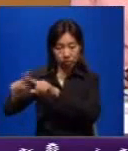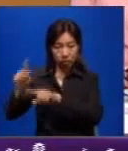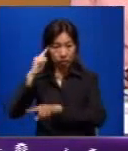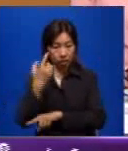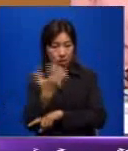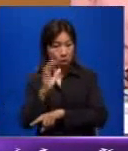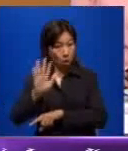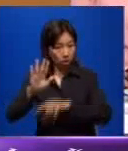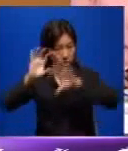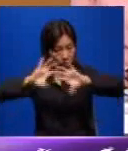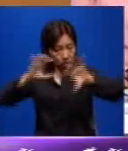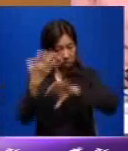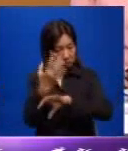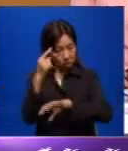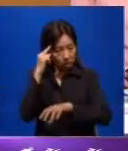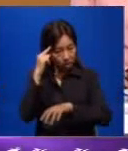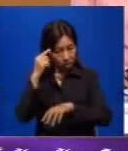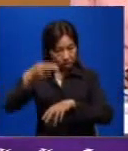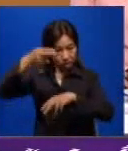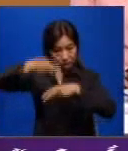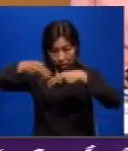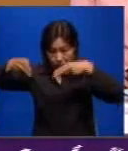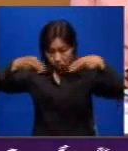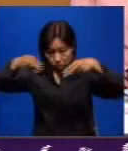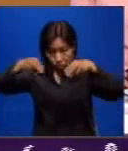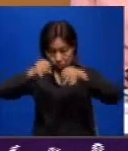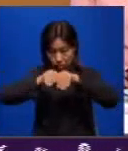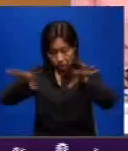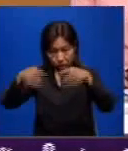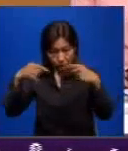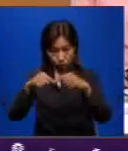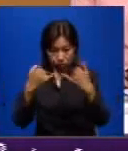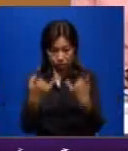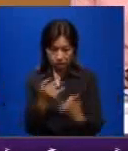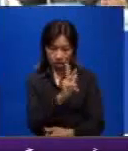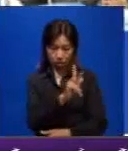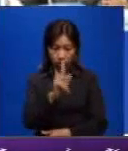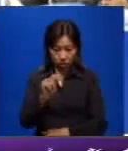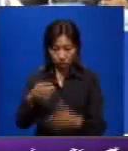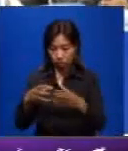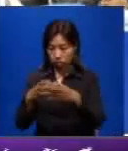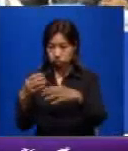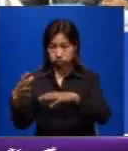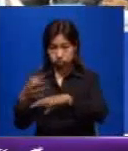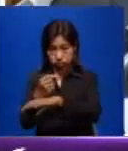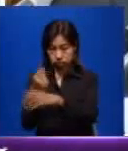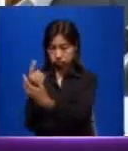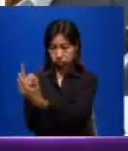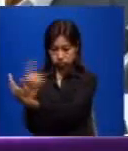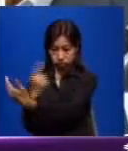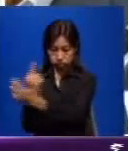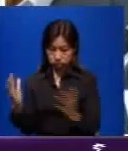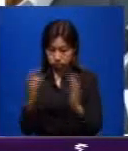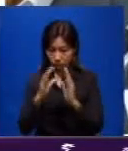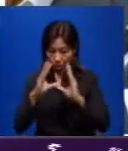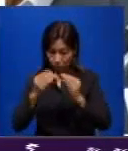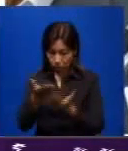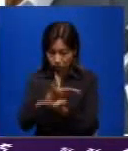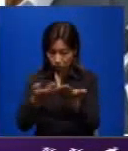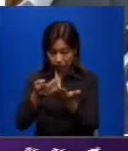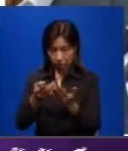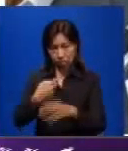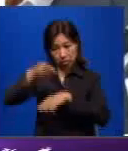ถ่ายทอดสดเรื่องของการหารือระหว่างกกต.กับพรรคการเมืองในวันนี้ค่ะซึ่งทางพรรคเพื่อไทยก็ออกแถลงการ7ข้อด้วยกัน